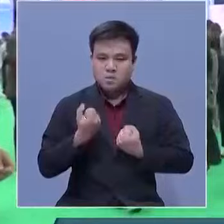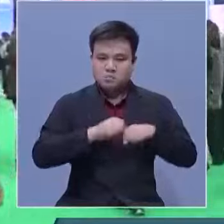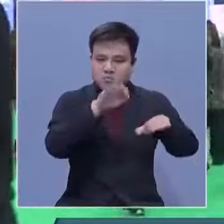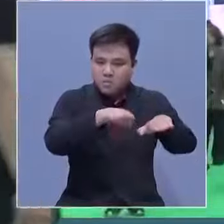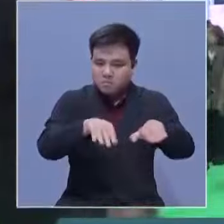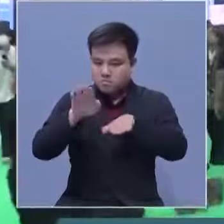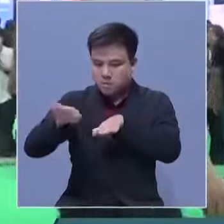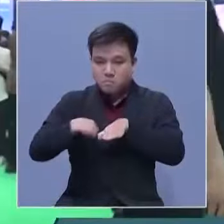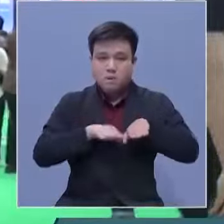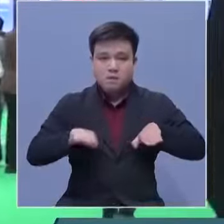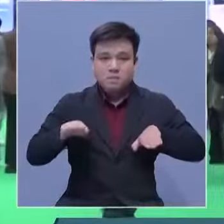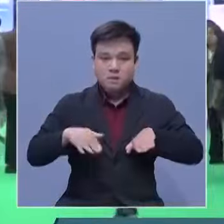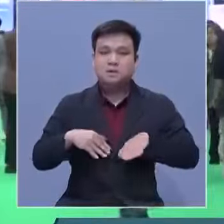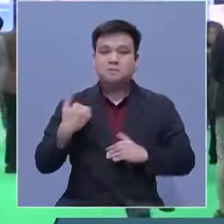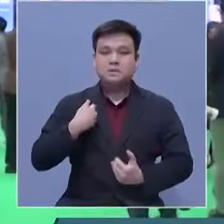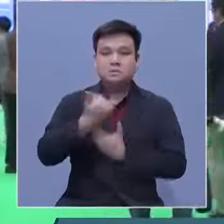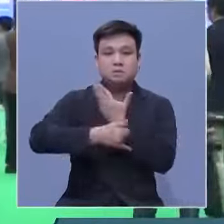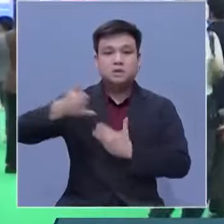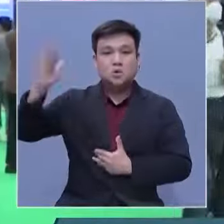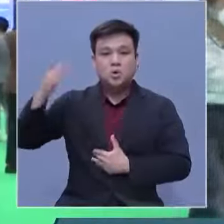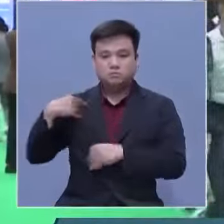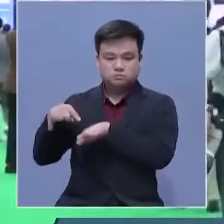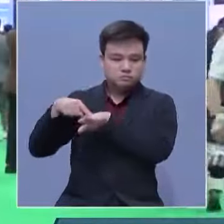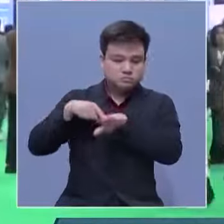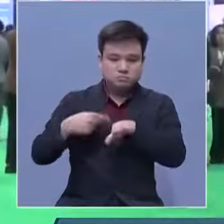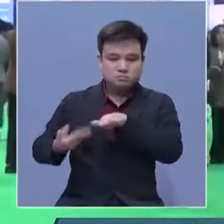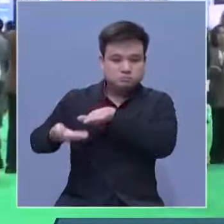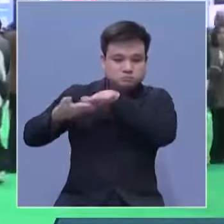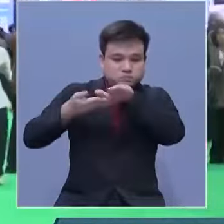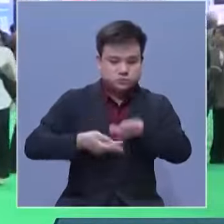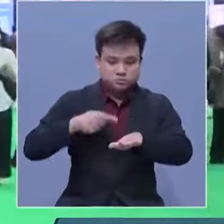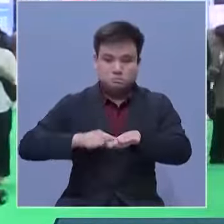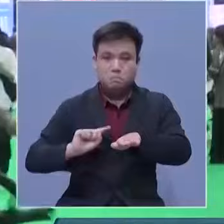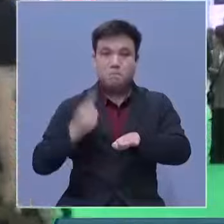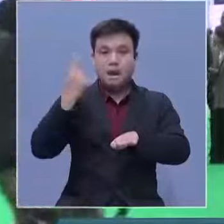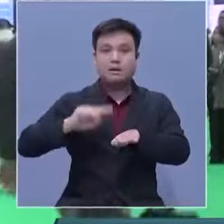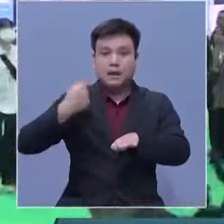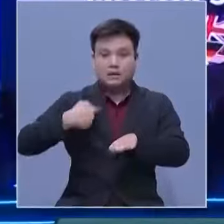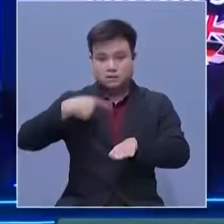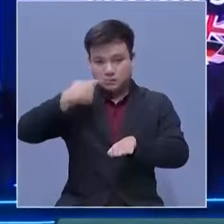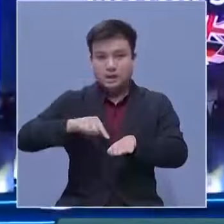ยังมีค่ายรถยนต์จากต่างชาติที่มาเปิดตัวครั้งแรกในประเทศไทยในงานนี้ด้วยค่ะ